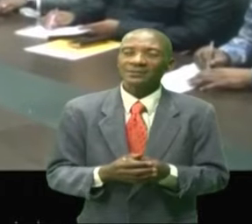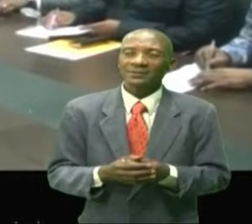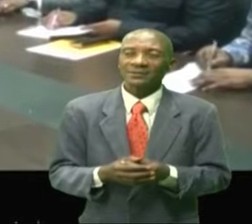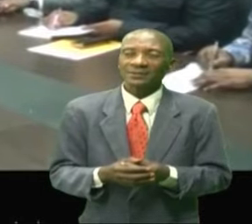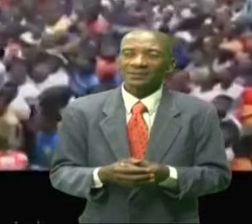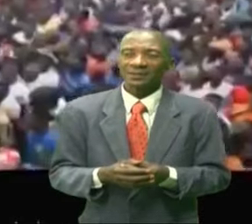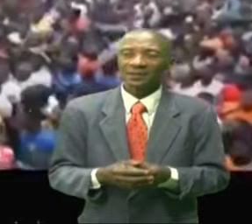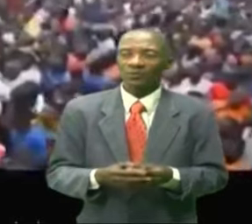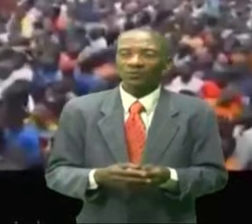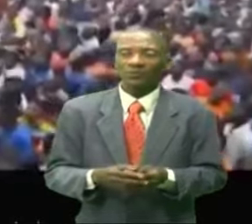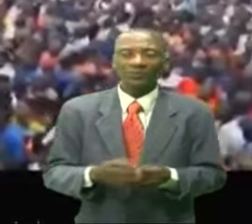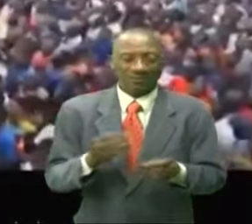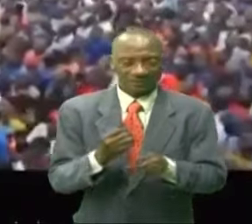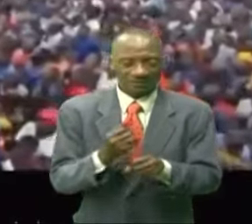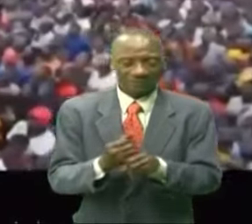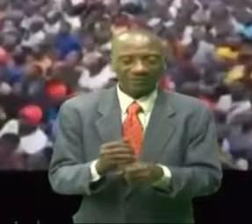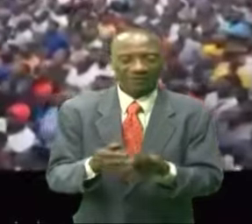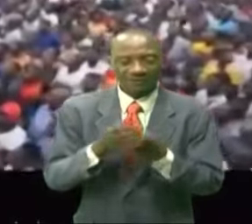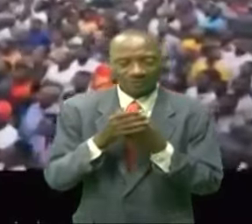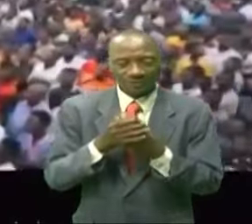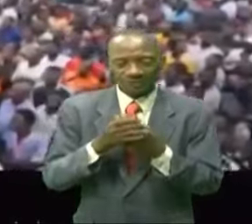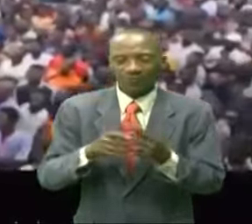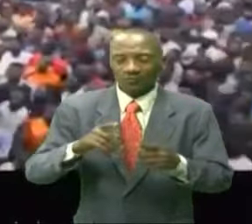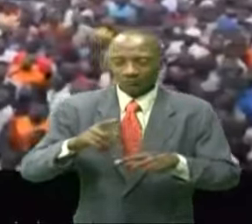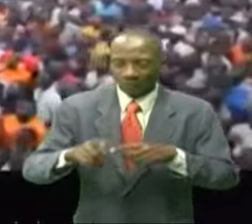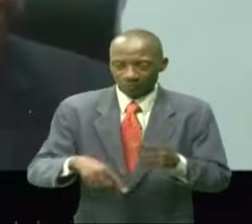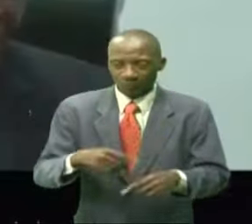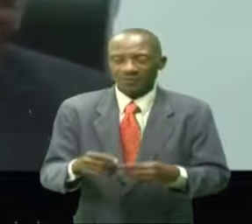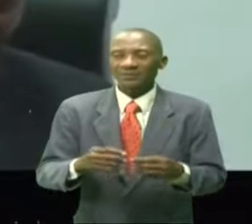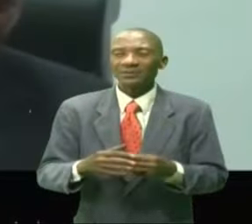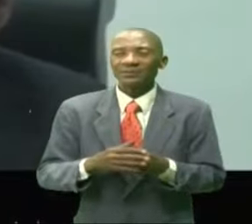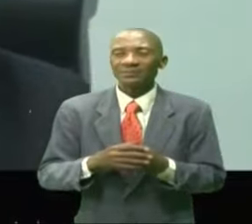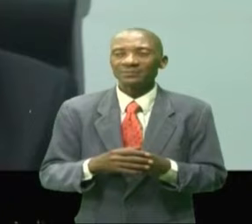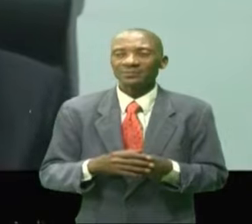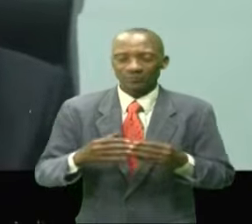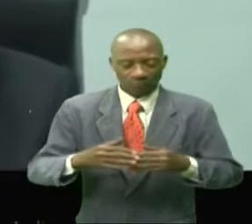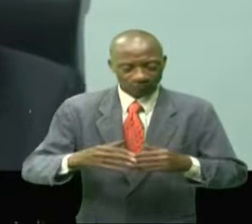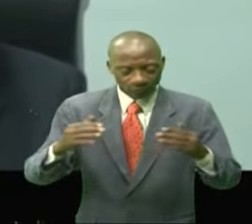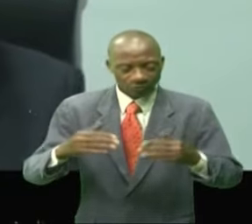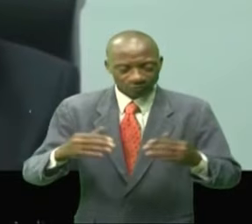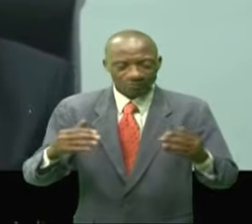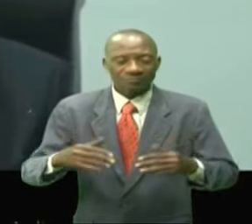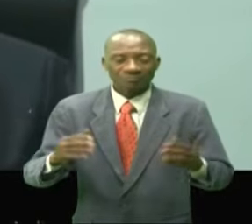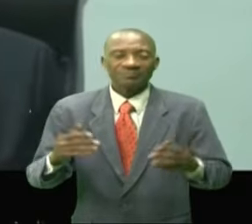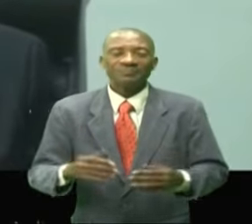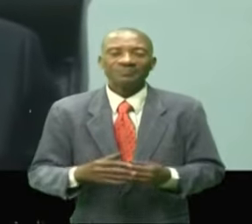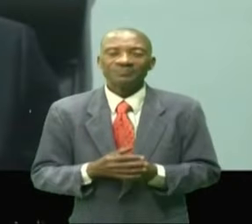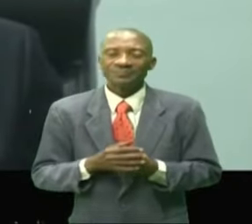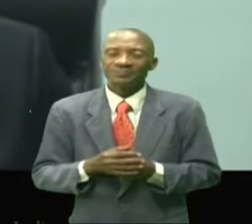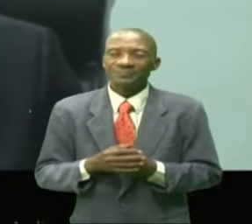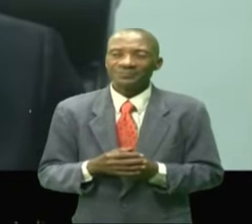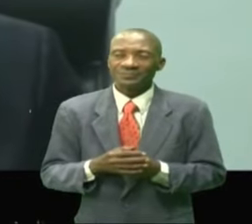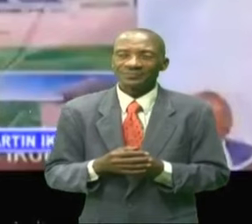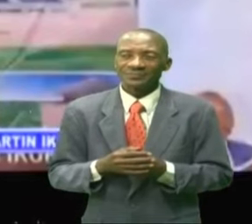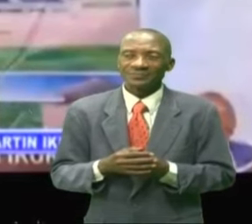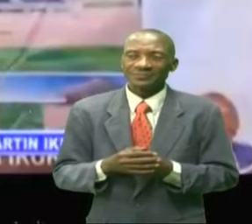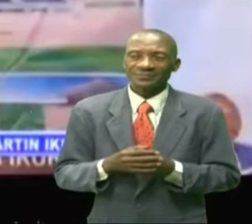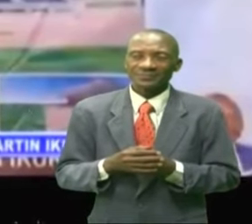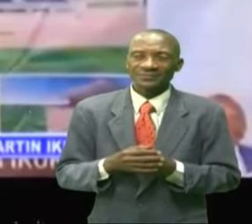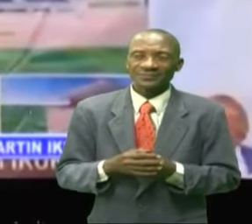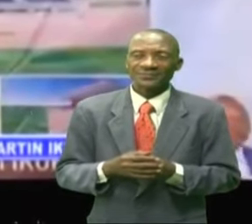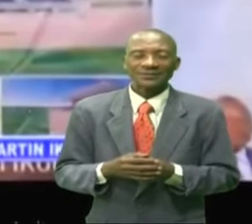en général et celle de Mweka en particulier. Pour l'honorable Martin Ikoukt Ikok, ces stades, dénommés Mwin,